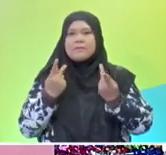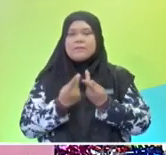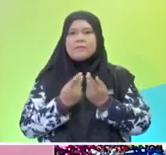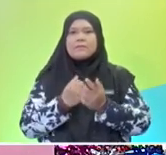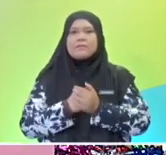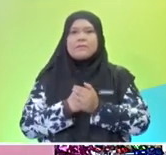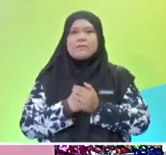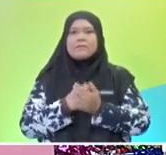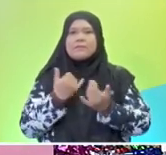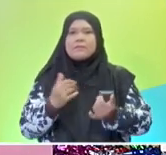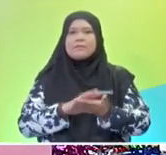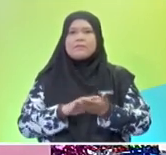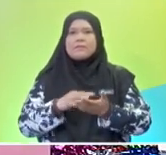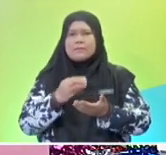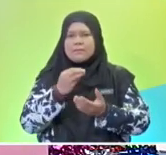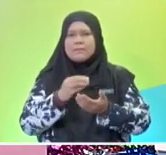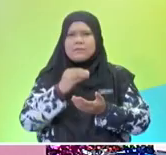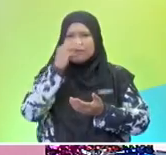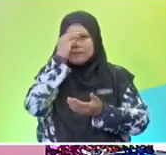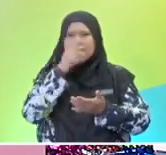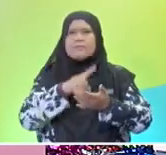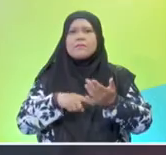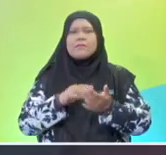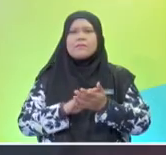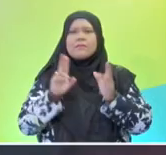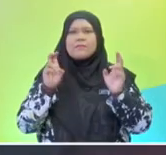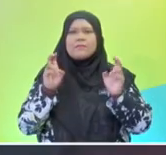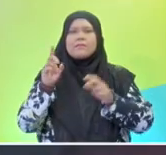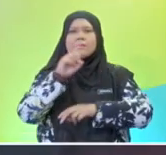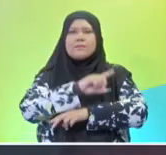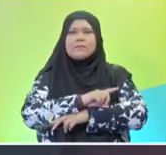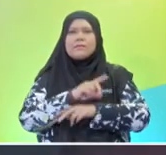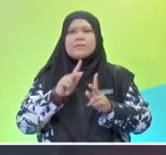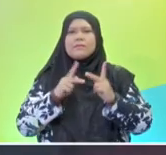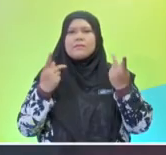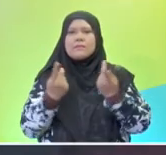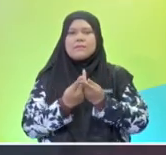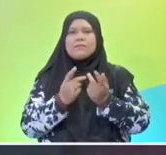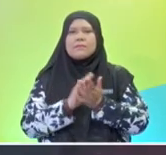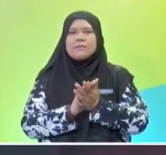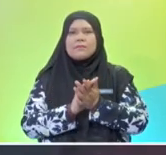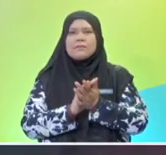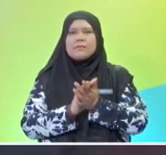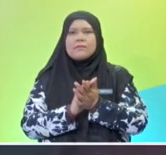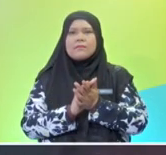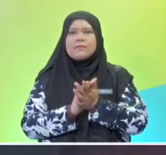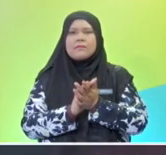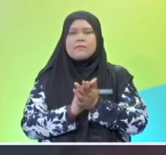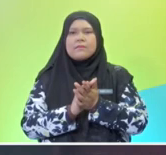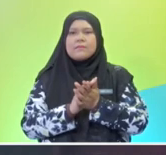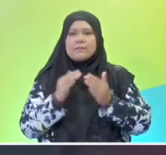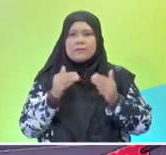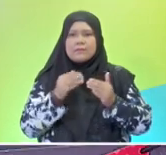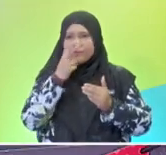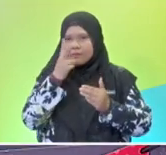nak belajar dalam topik mengenai Hari Keluarga. Ya, jadi cikgu akan sambung dengan topik dengan slide